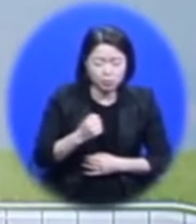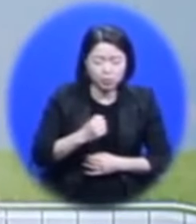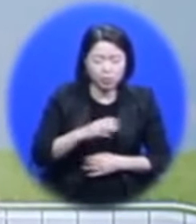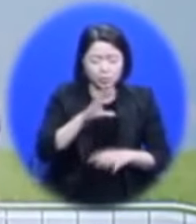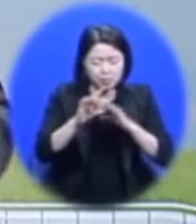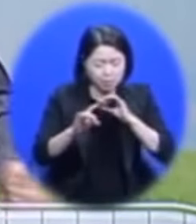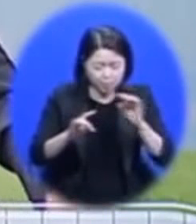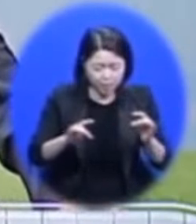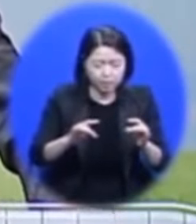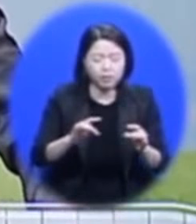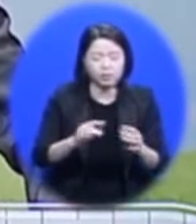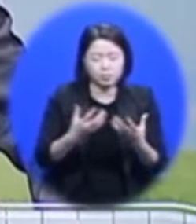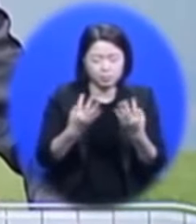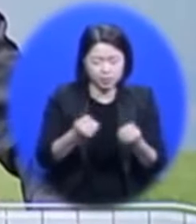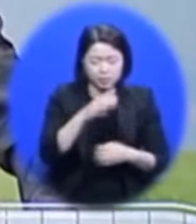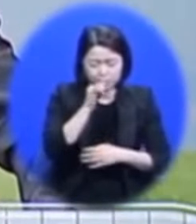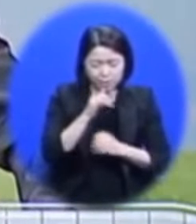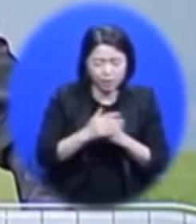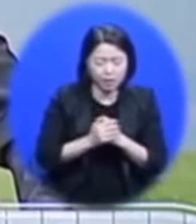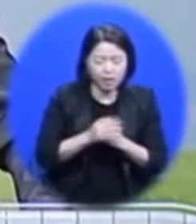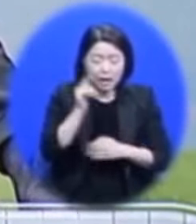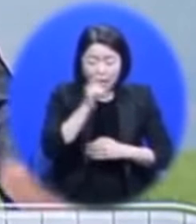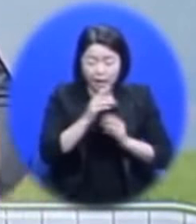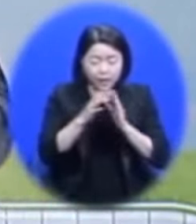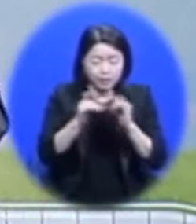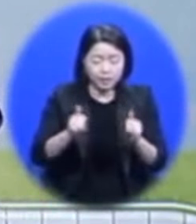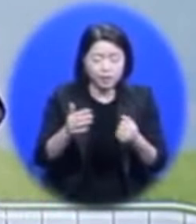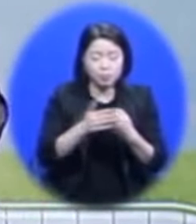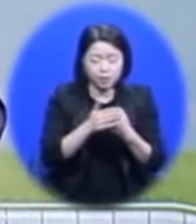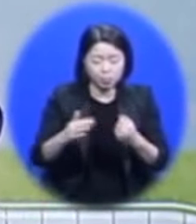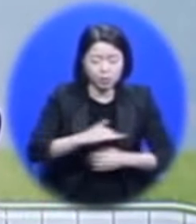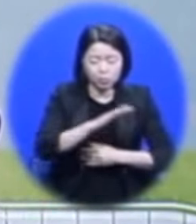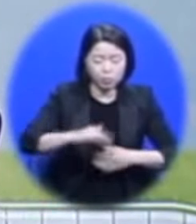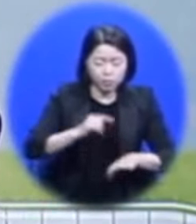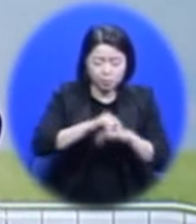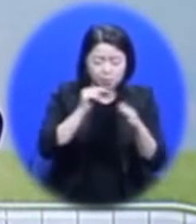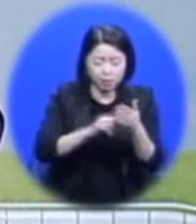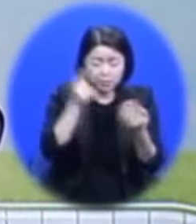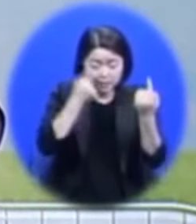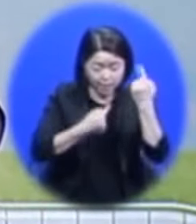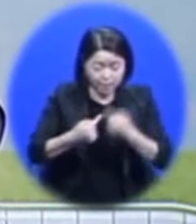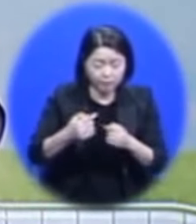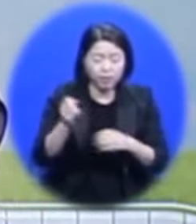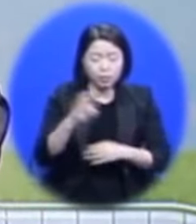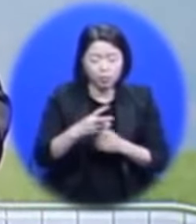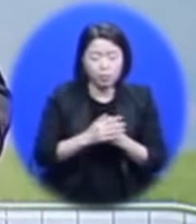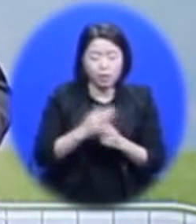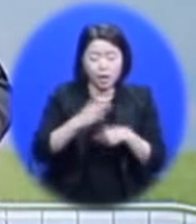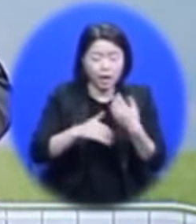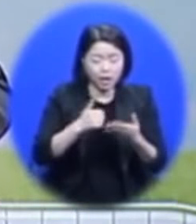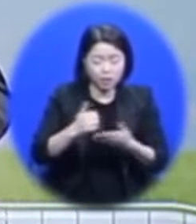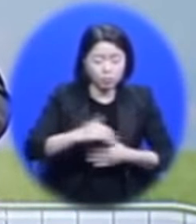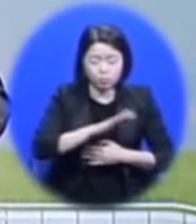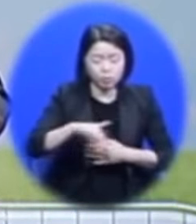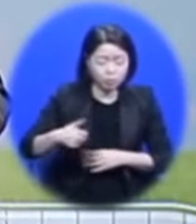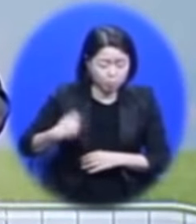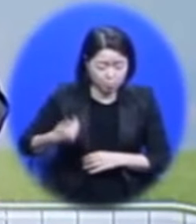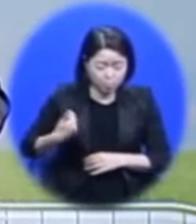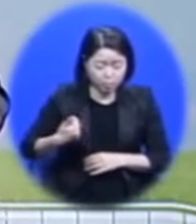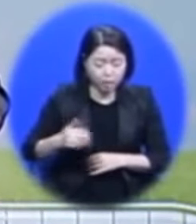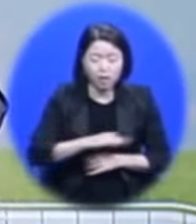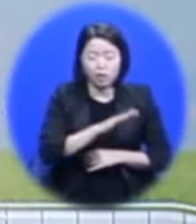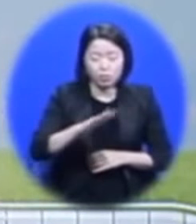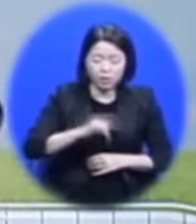대로 메마르고 악한 사람들 때문에 우리의 마음이 상했고 하나님 우리도 모르게